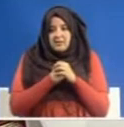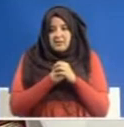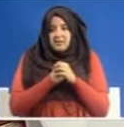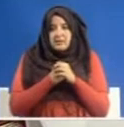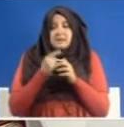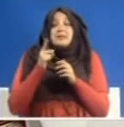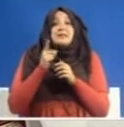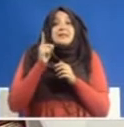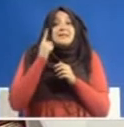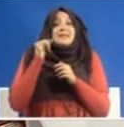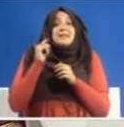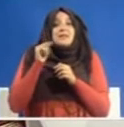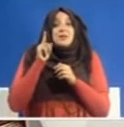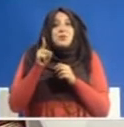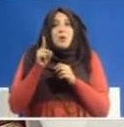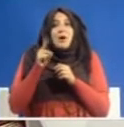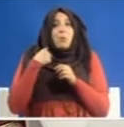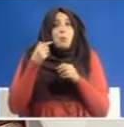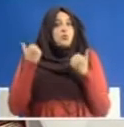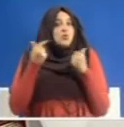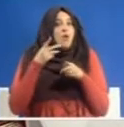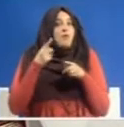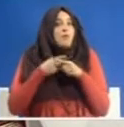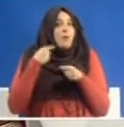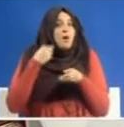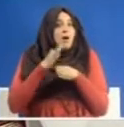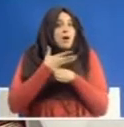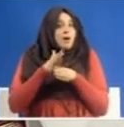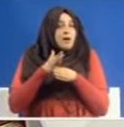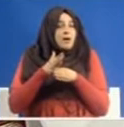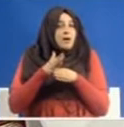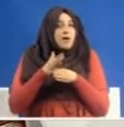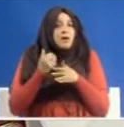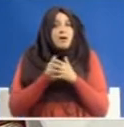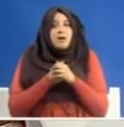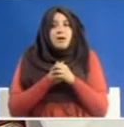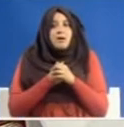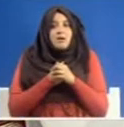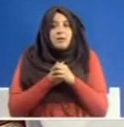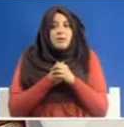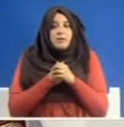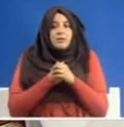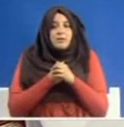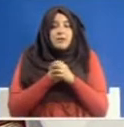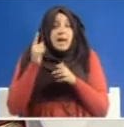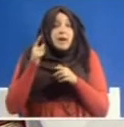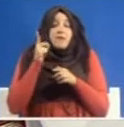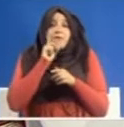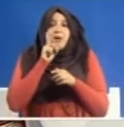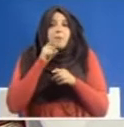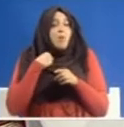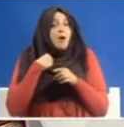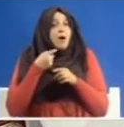لولا خوفه لانني هددته عده مرات إذا ترك الصلاة أتركه خوفا لأنني